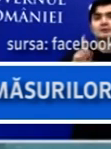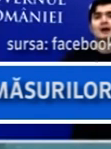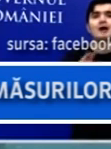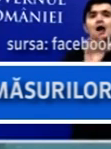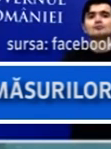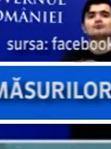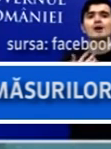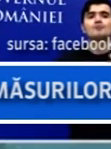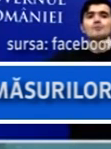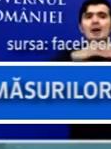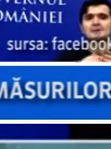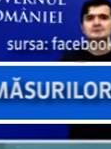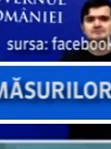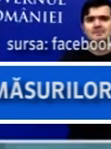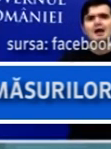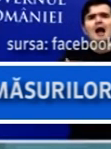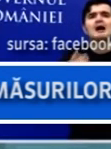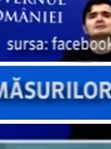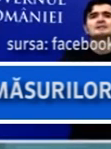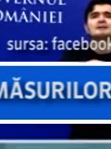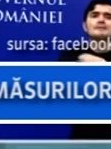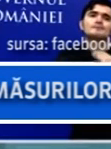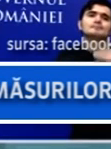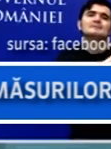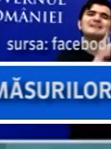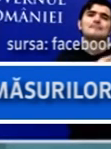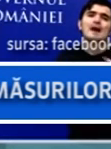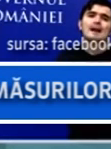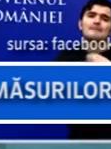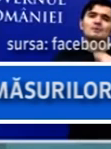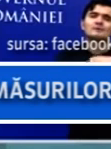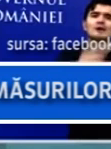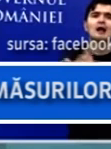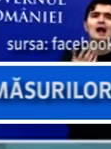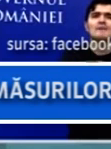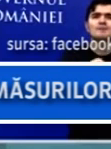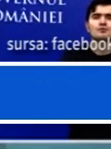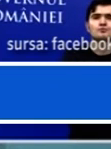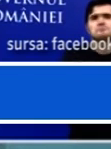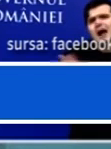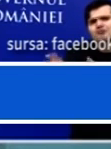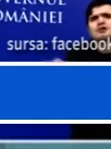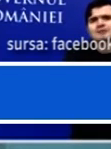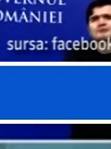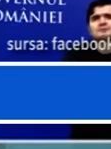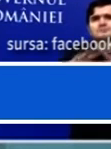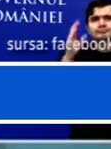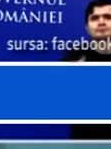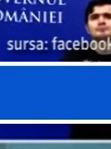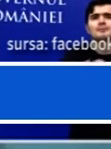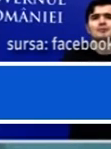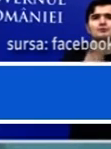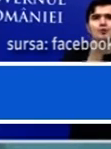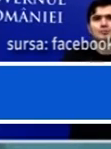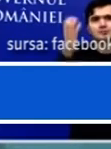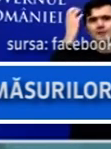de persoane. Asta este modificarea care a fost adusă la, sau aceste sunt modificările aduse la hotărârea de guvern.